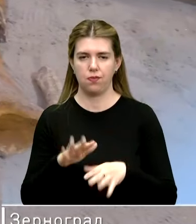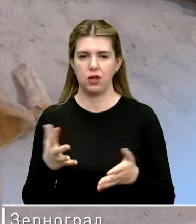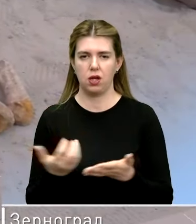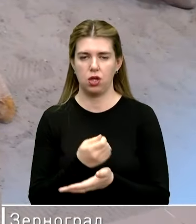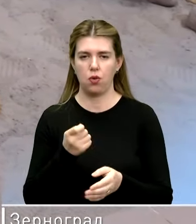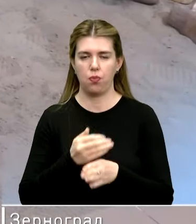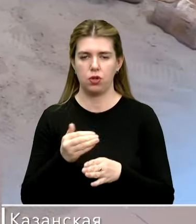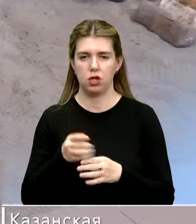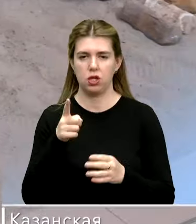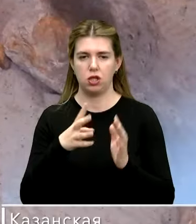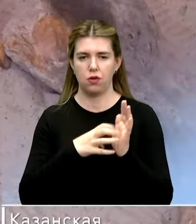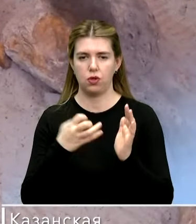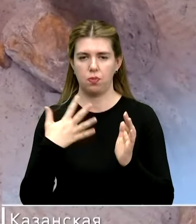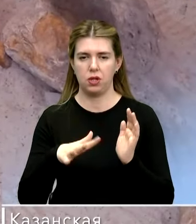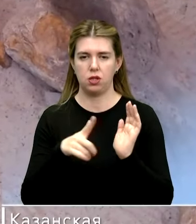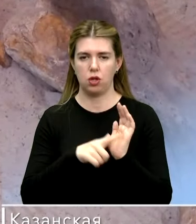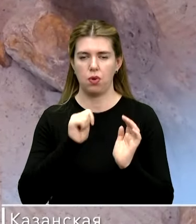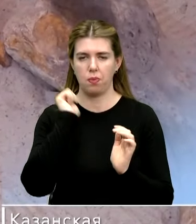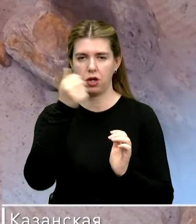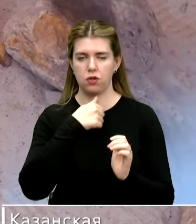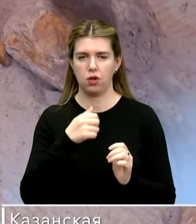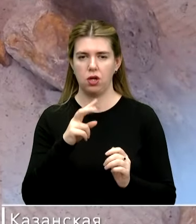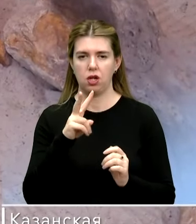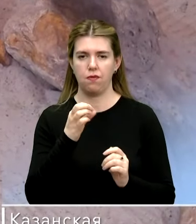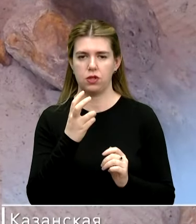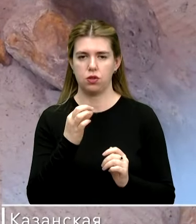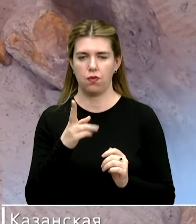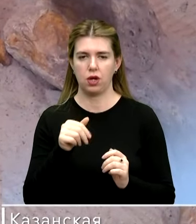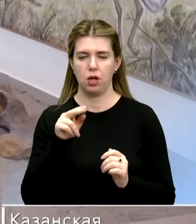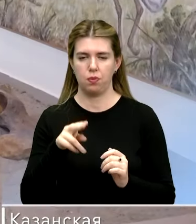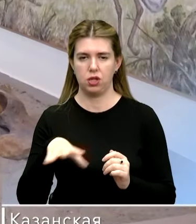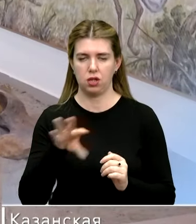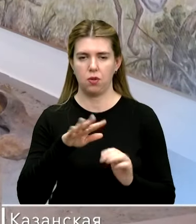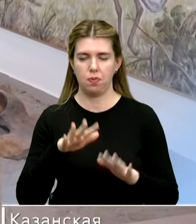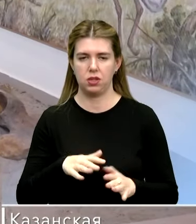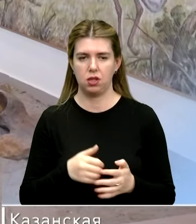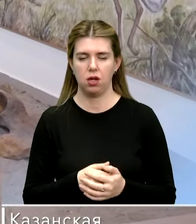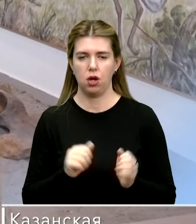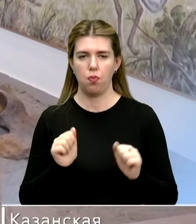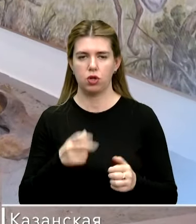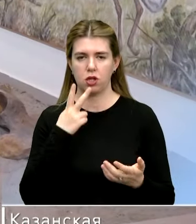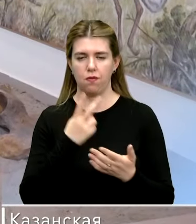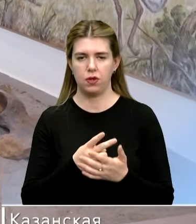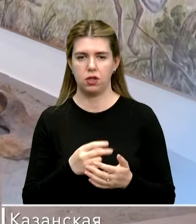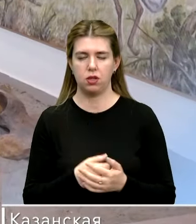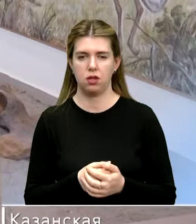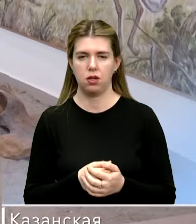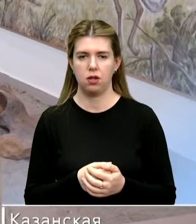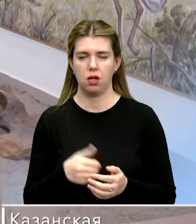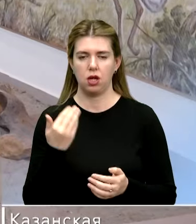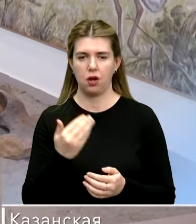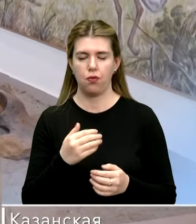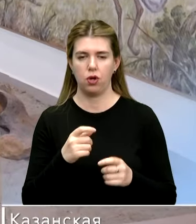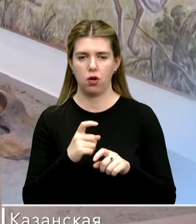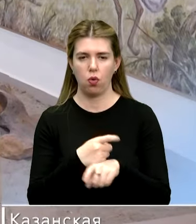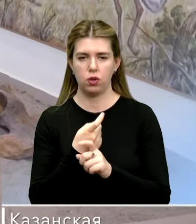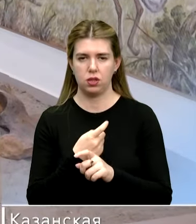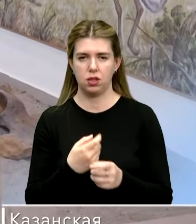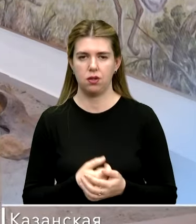найденные позже, в 1957 году в Левенцовском песчаном карьере. Здесь мы можем видеть фрагменты его скелета –